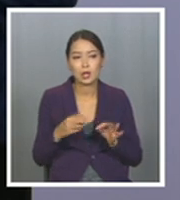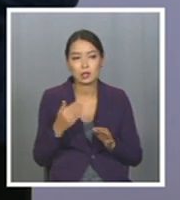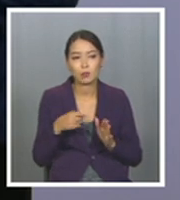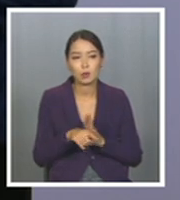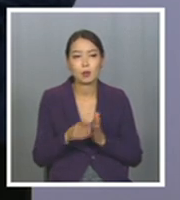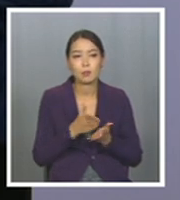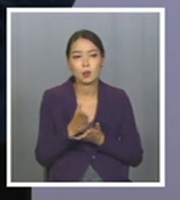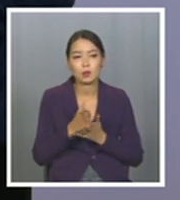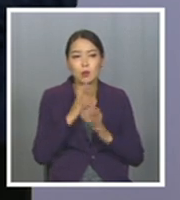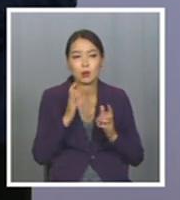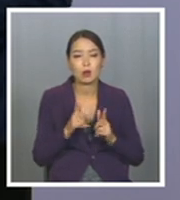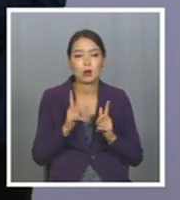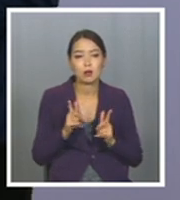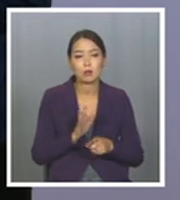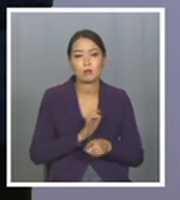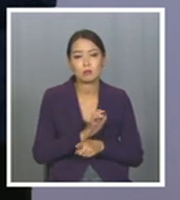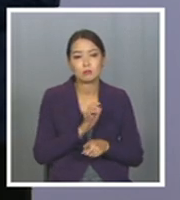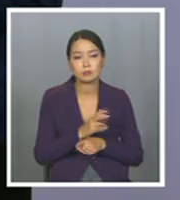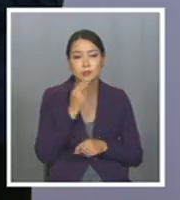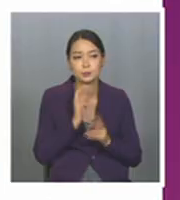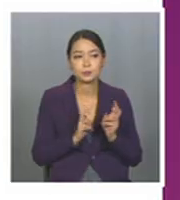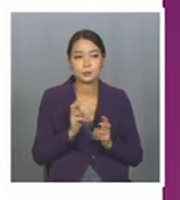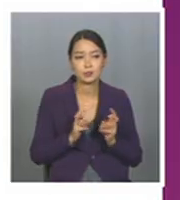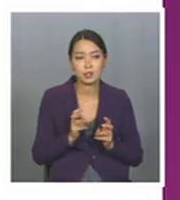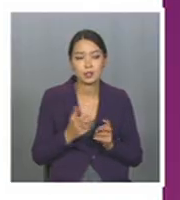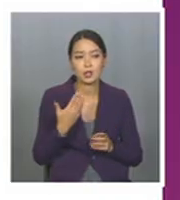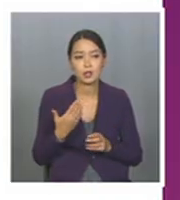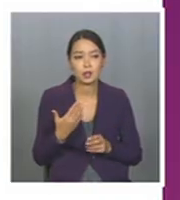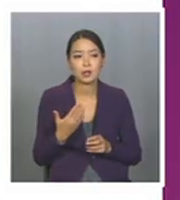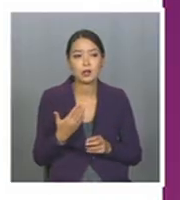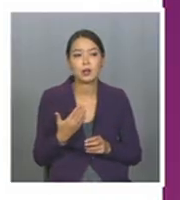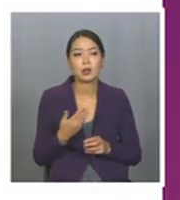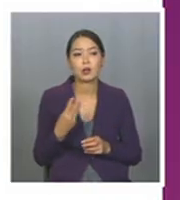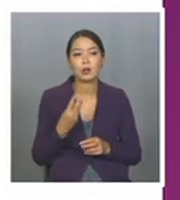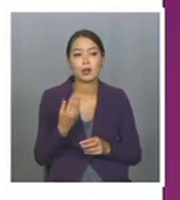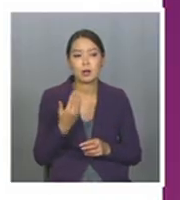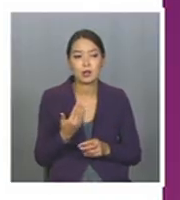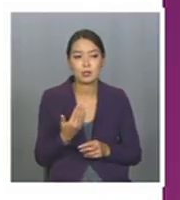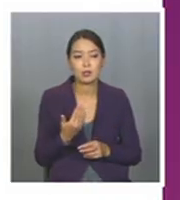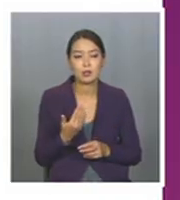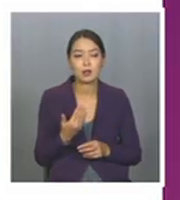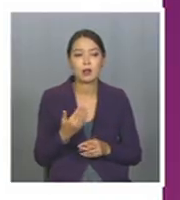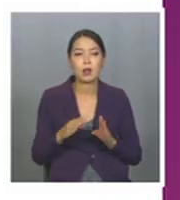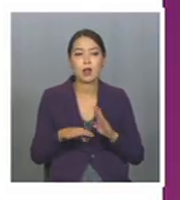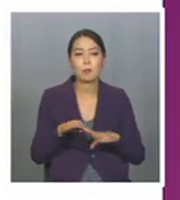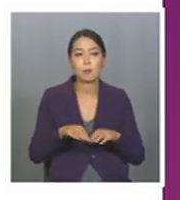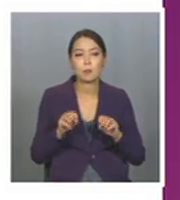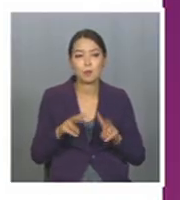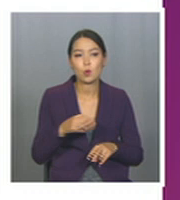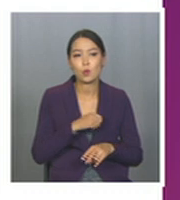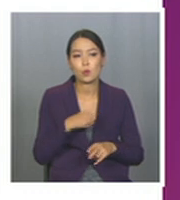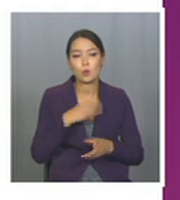елдің дайын өнім өндіріп шығармауы. Және үшінші келеңсіз жақтардың бірі бұл кәсіби мамандардың өзге